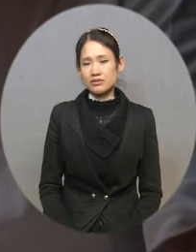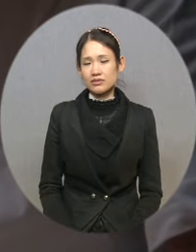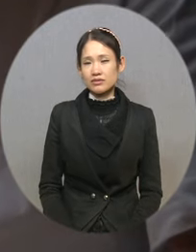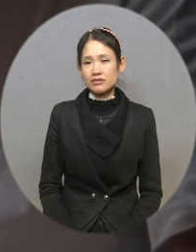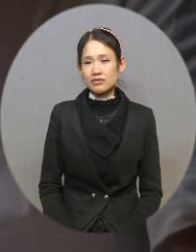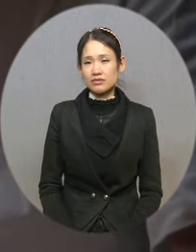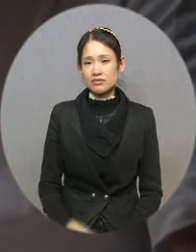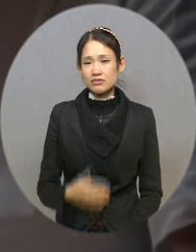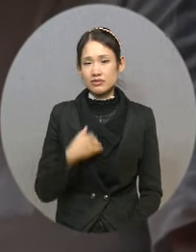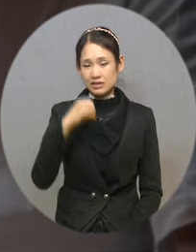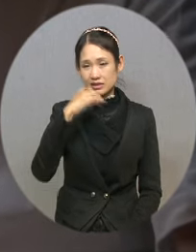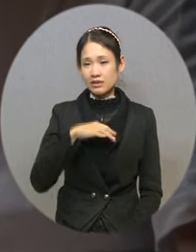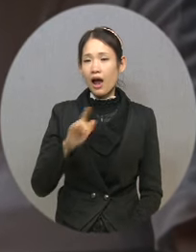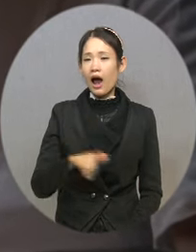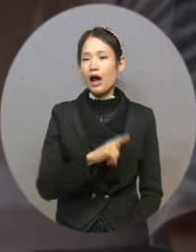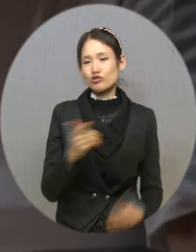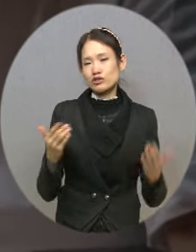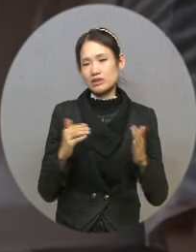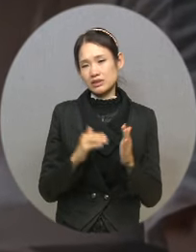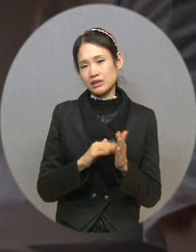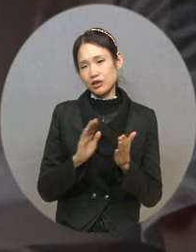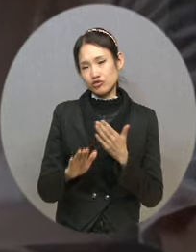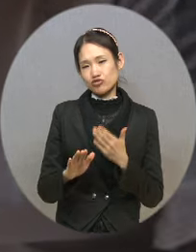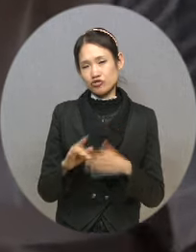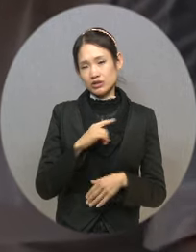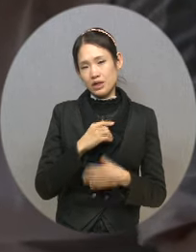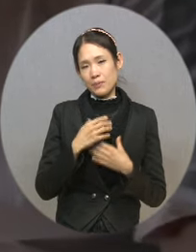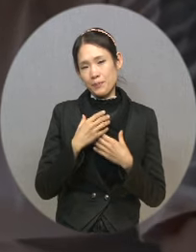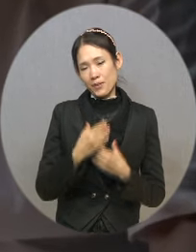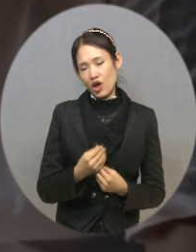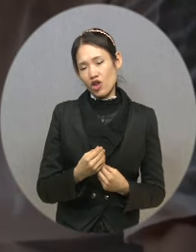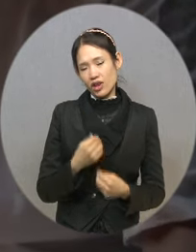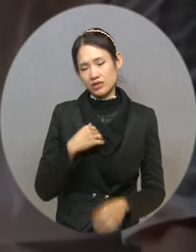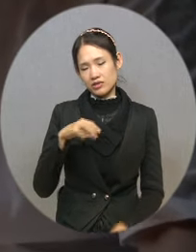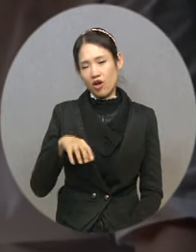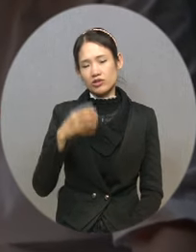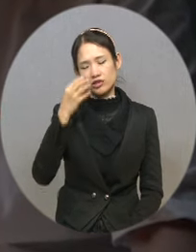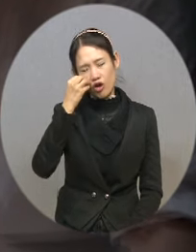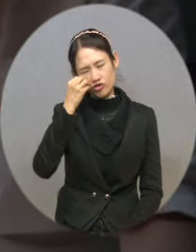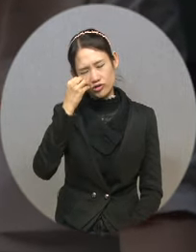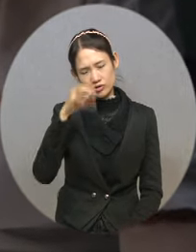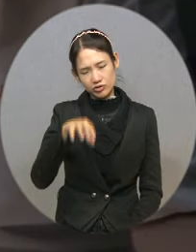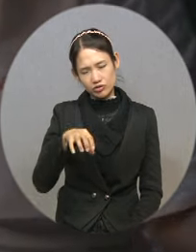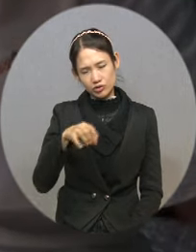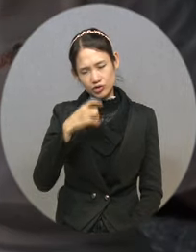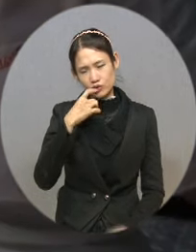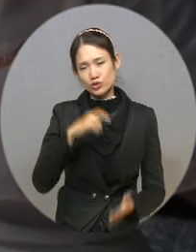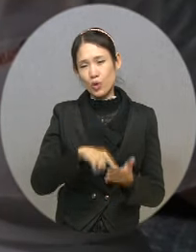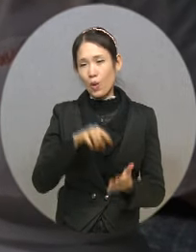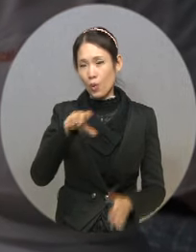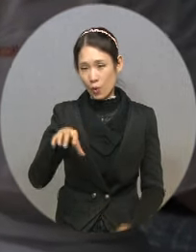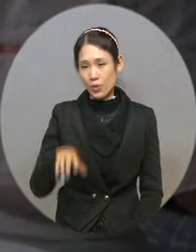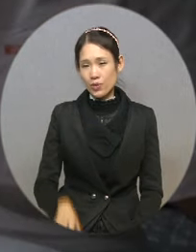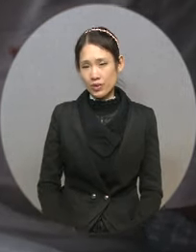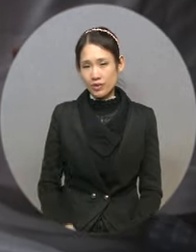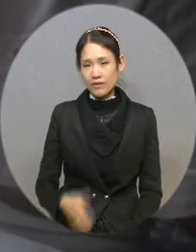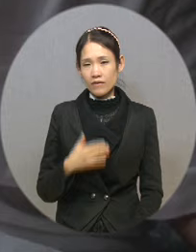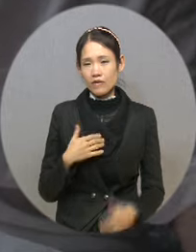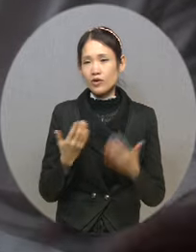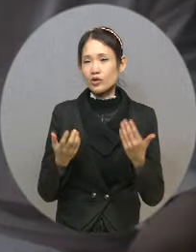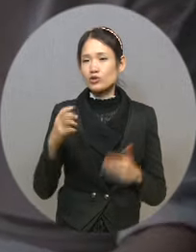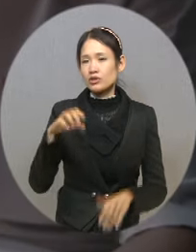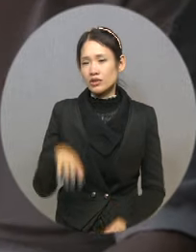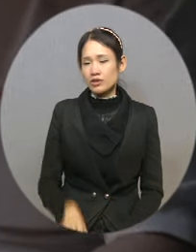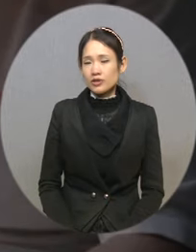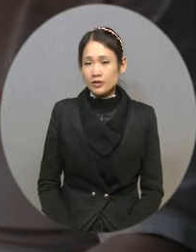저는 하루 일과 마치고 그냥 가장 편한 저의 적응된 공간에서 저만의 어떤